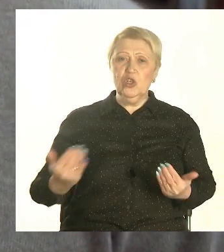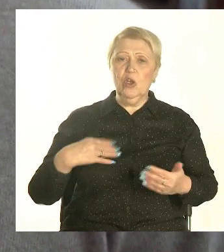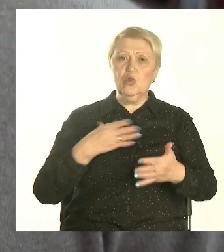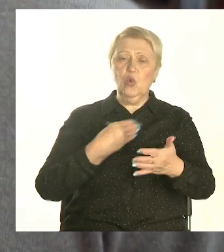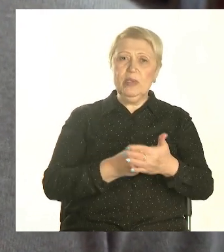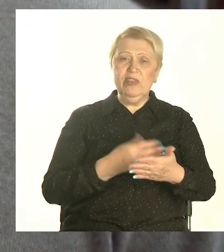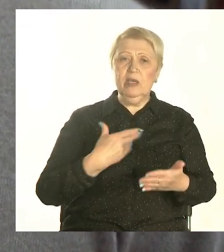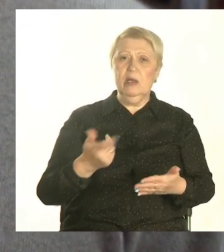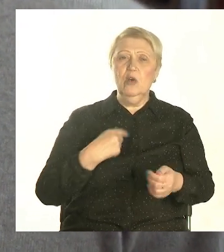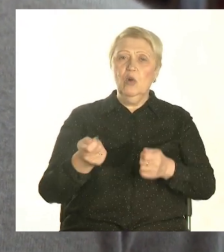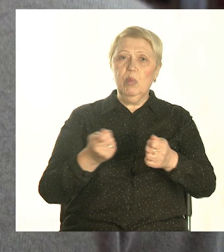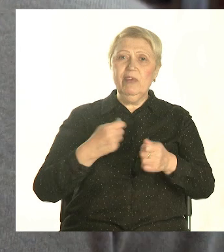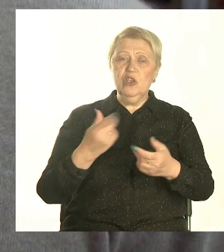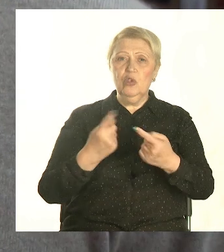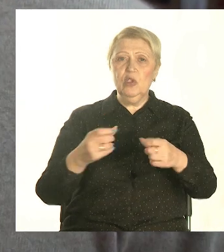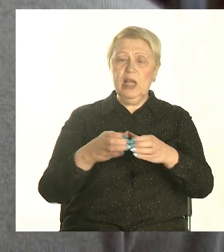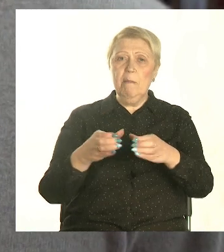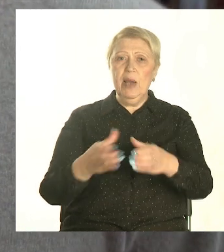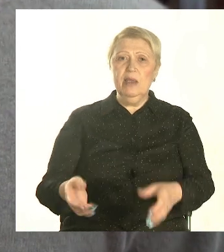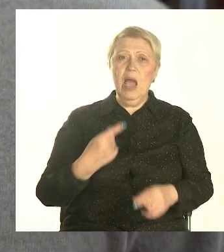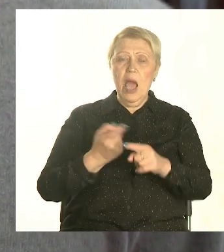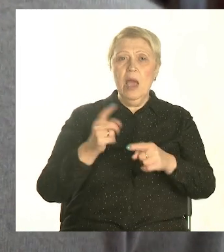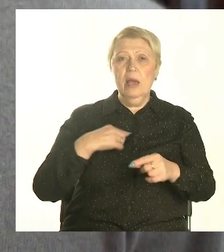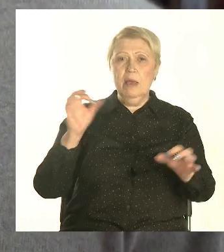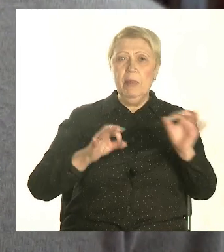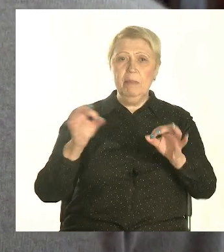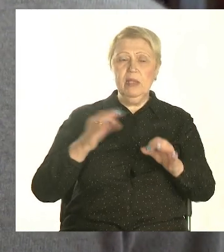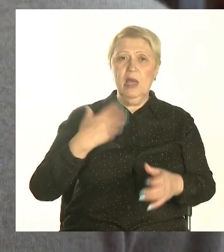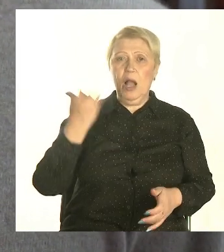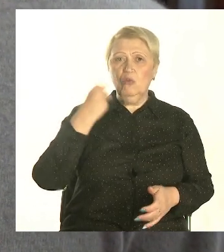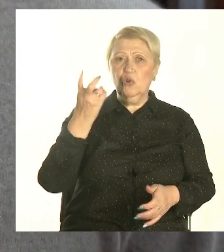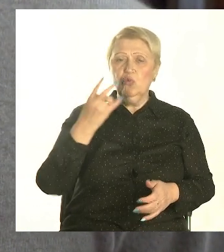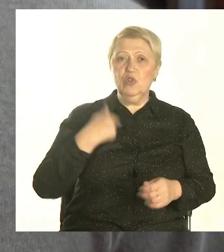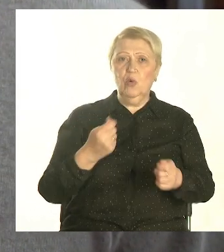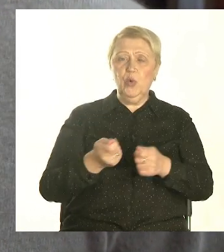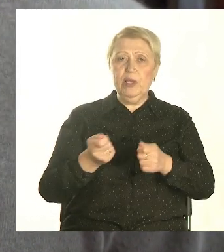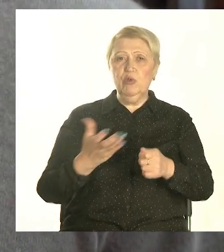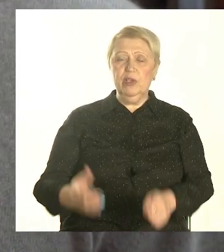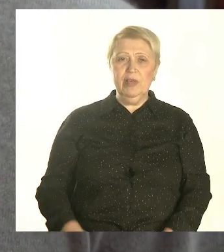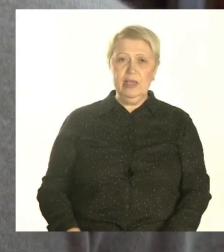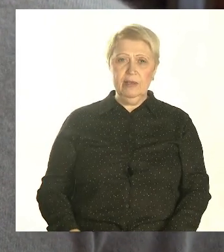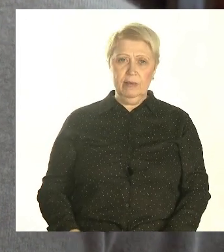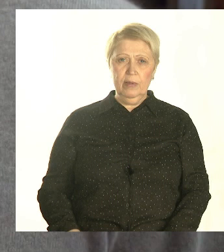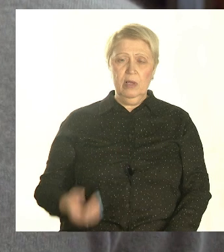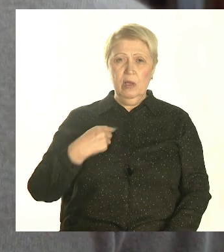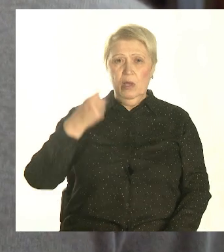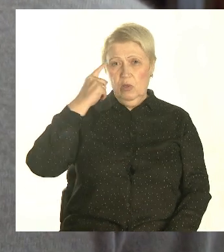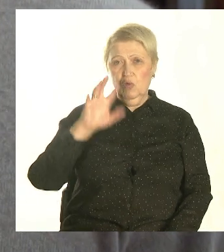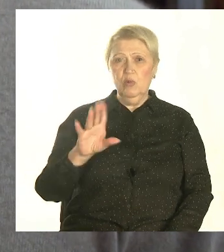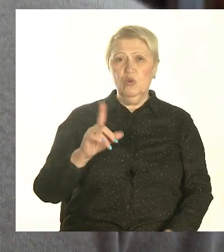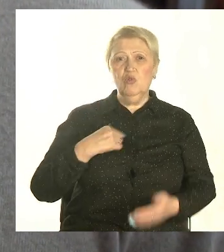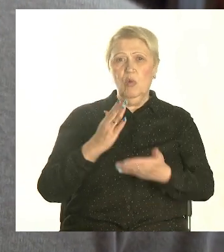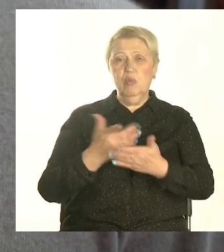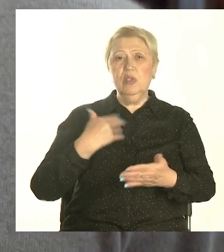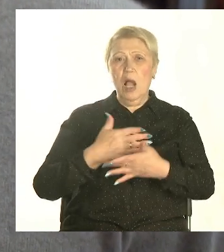собственниками, либо с управляющей компанией. То есть вот эти вот моменты, которые нужно будет еще регулировать. Но это, я так думаю, будет какой-то